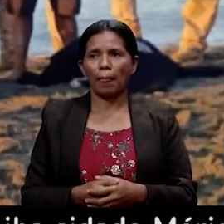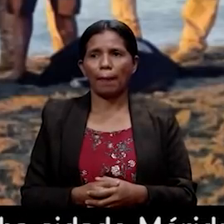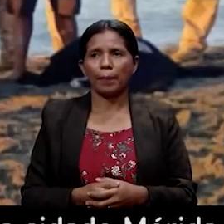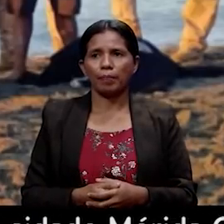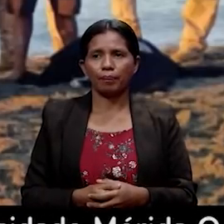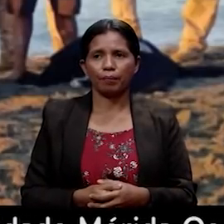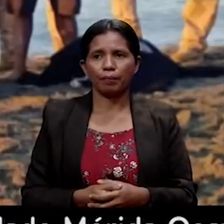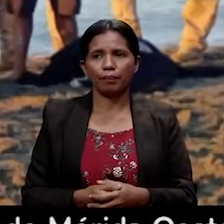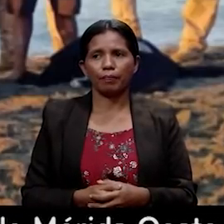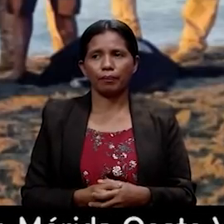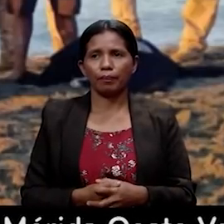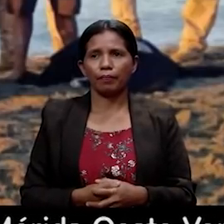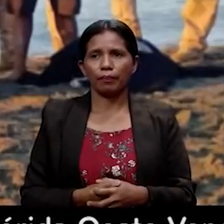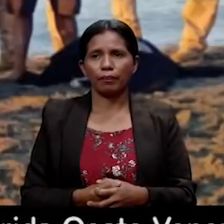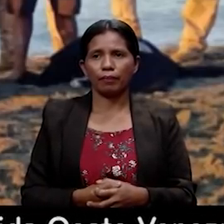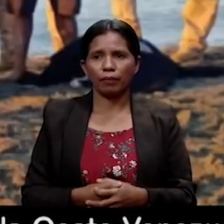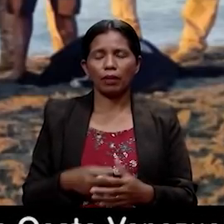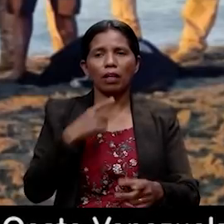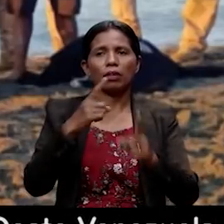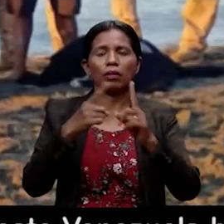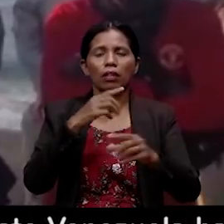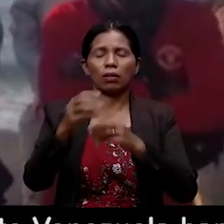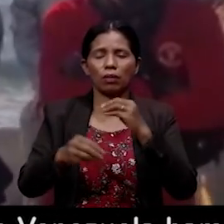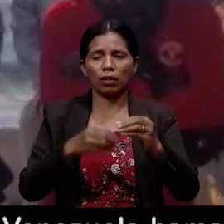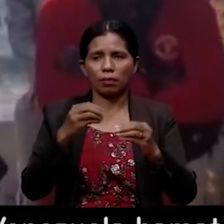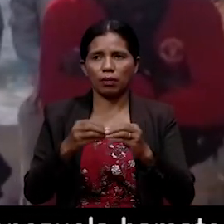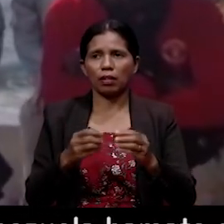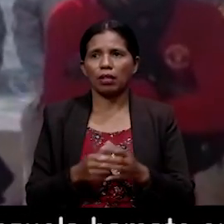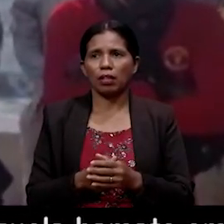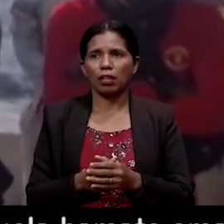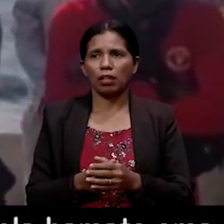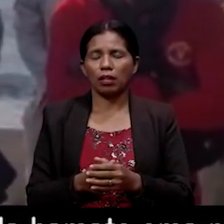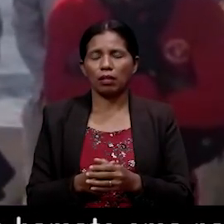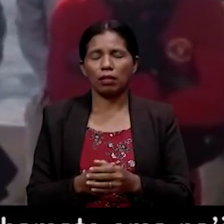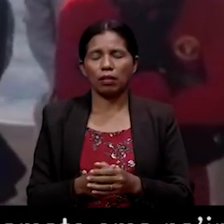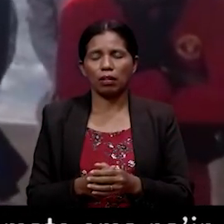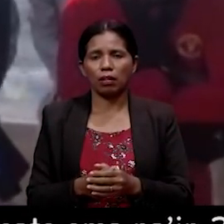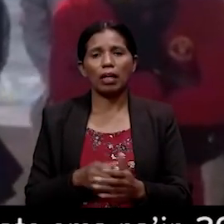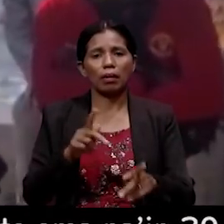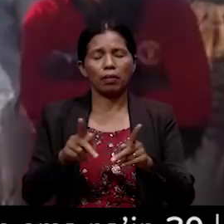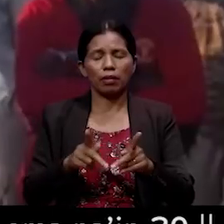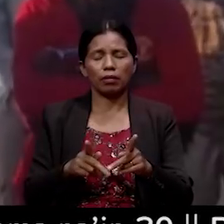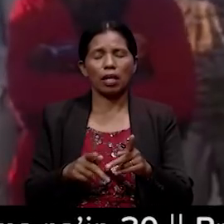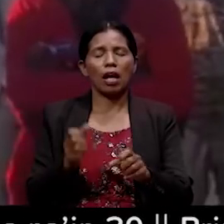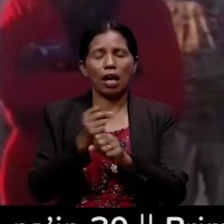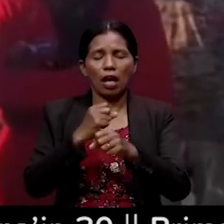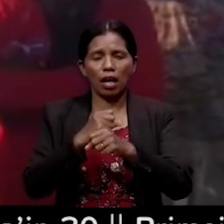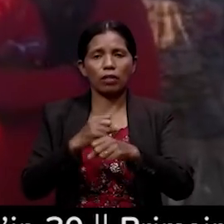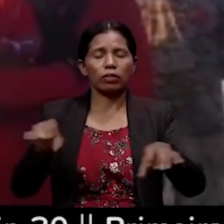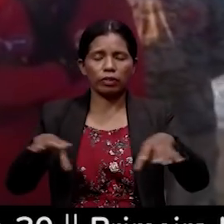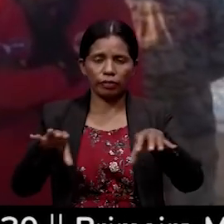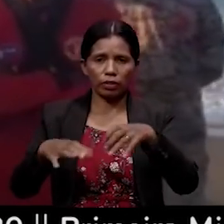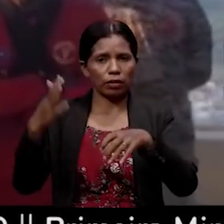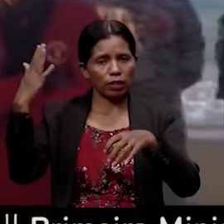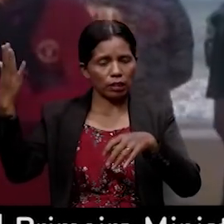Bom, atu explicaret ba publiko kata normalmente quando ação ia treino, ação ia